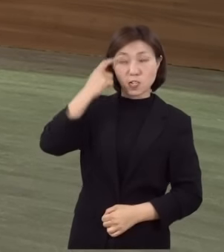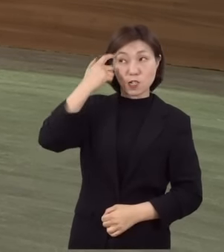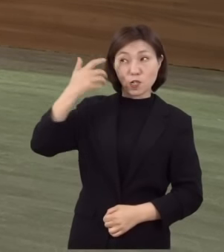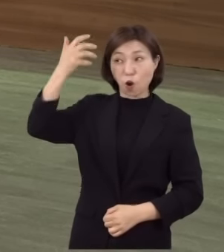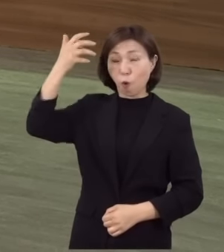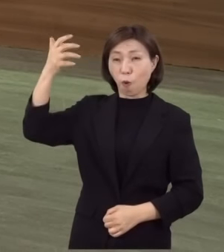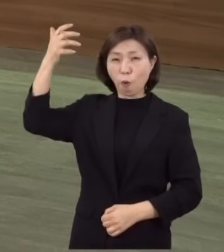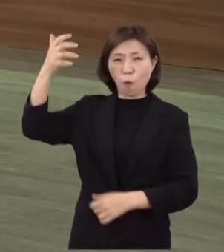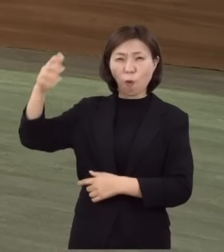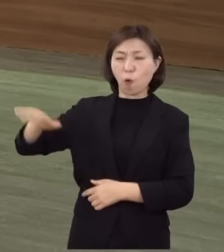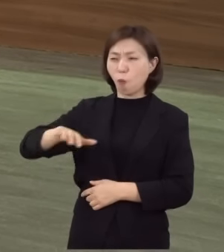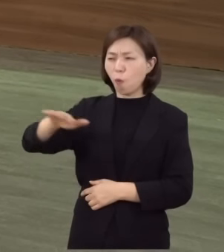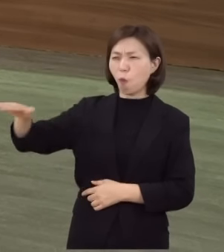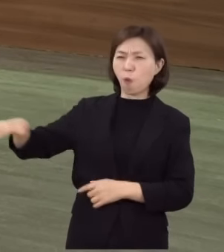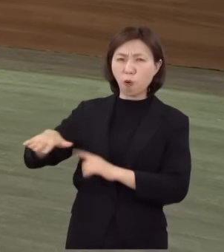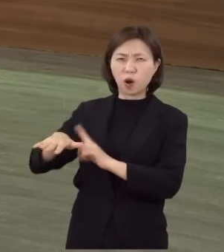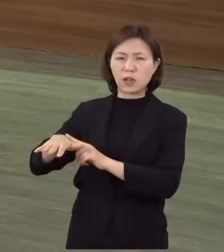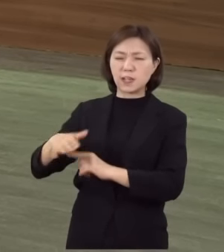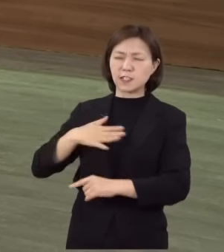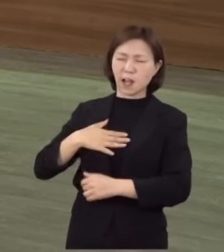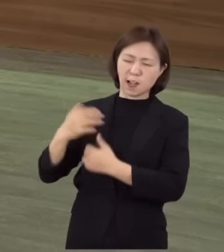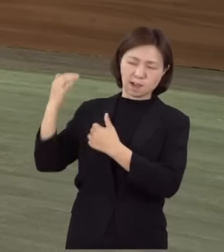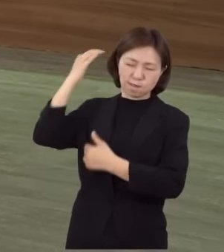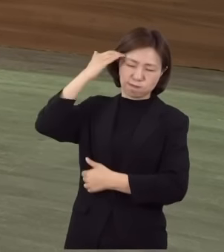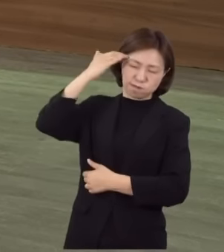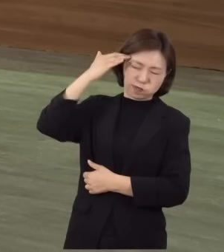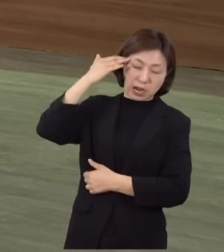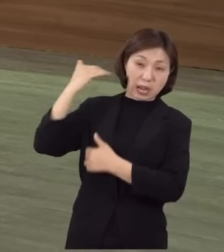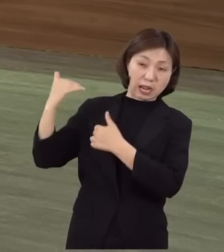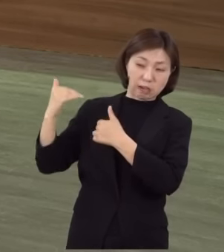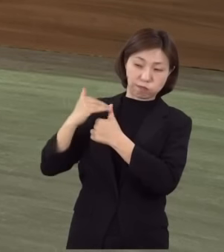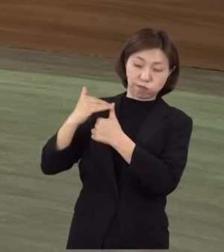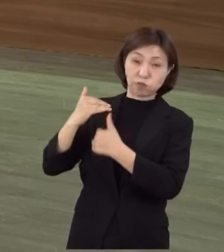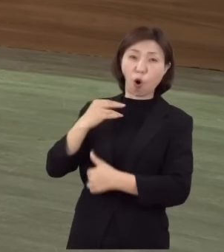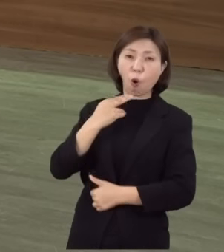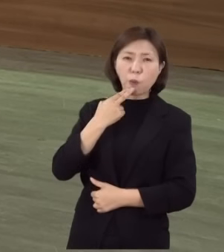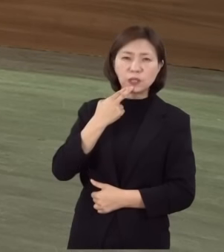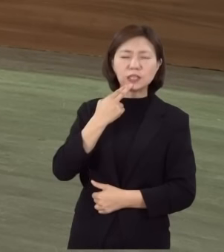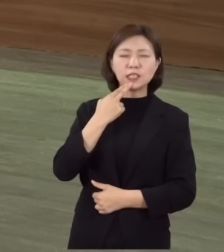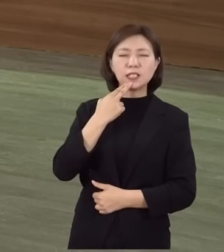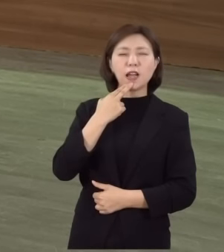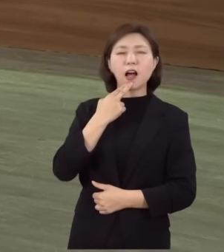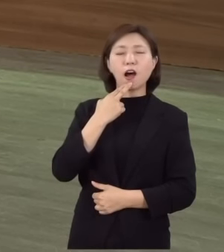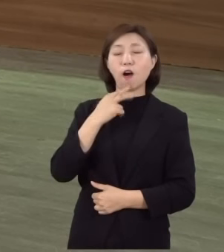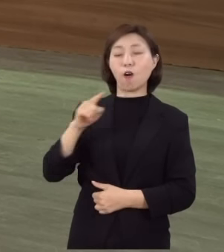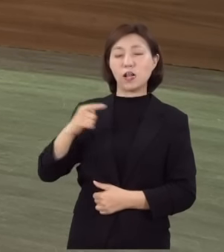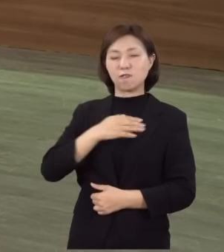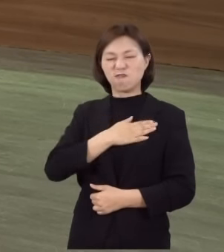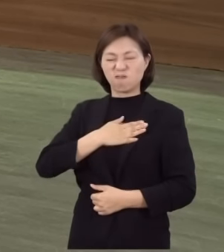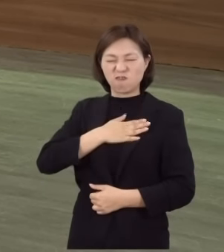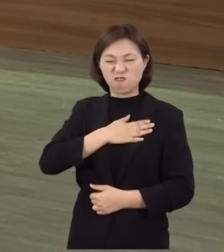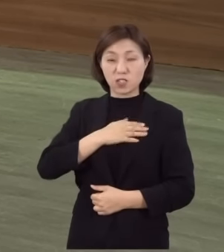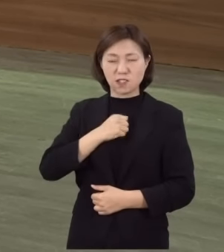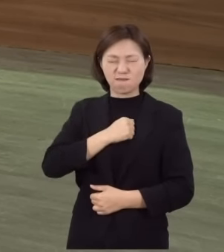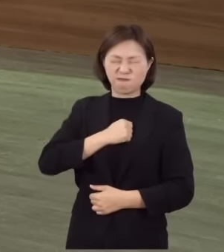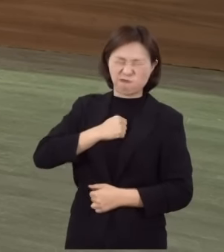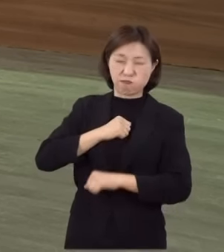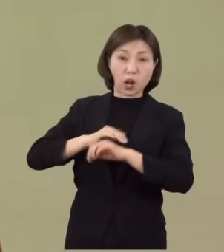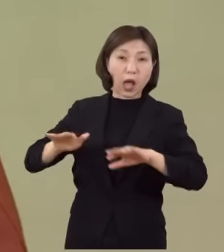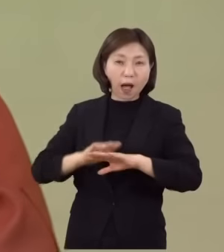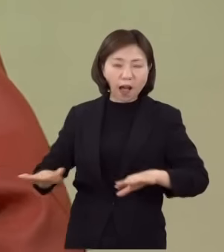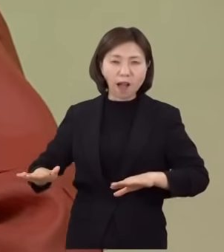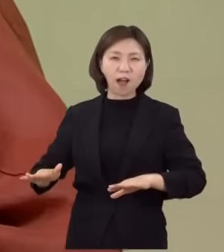도리어 천도의 은혜를 느껴서 병자를 보이지 않게 보호할 것입니다